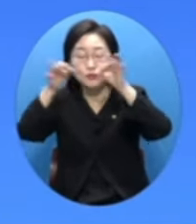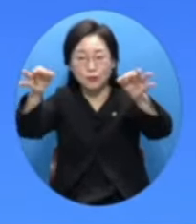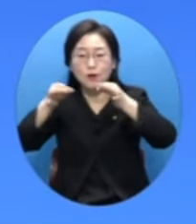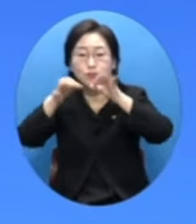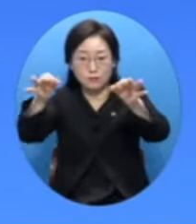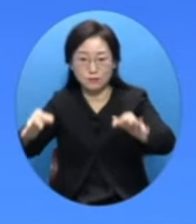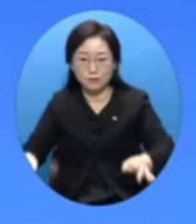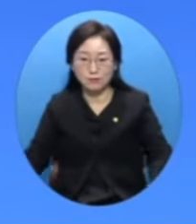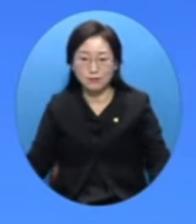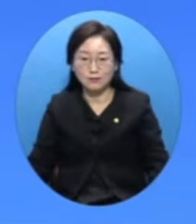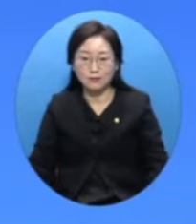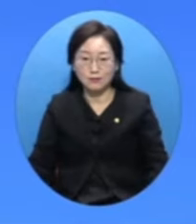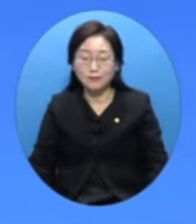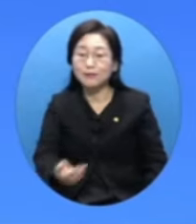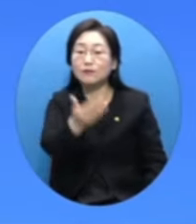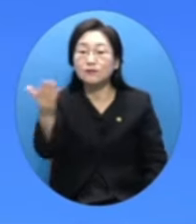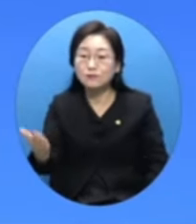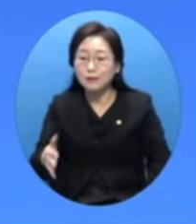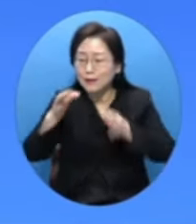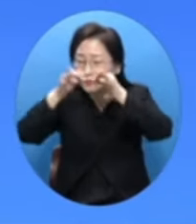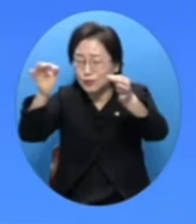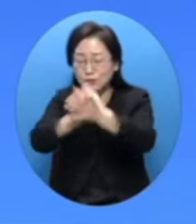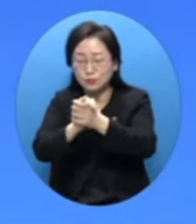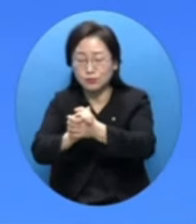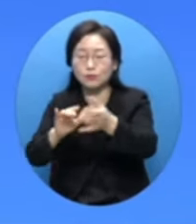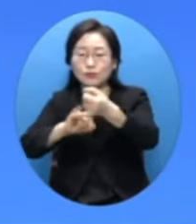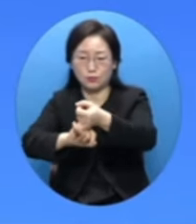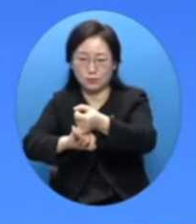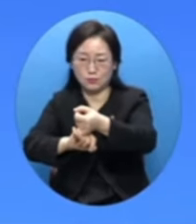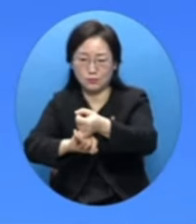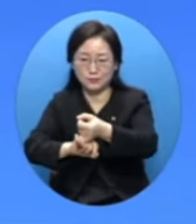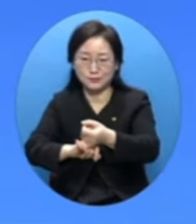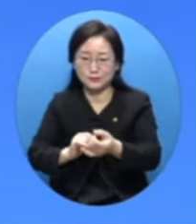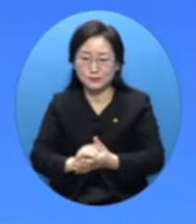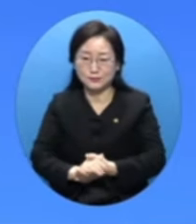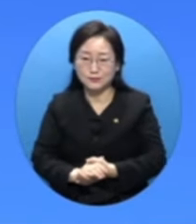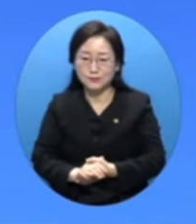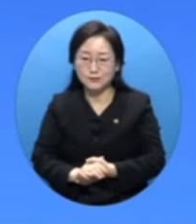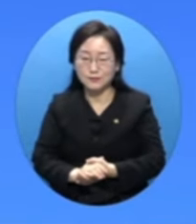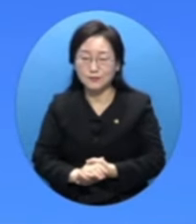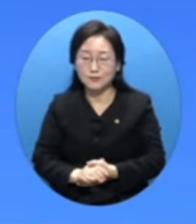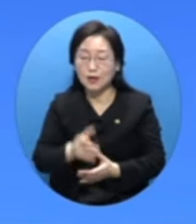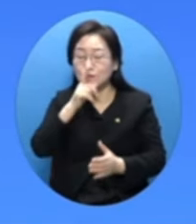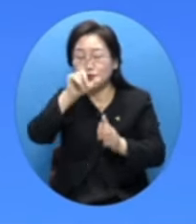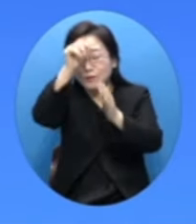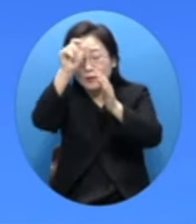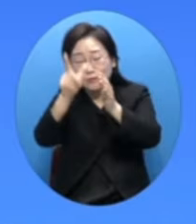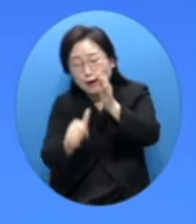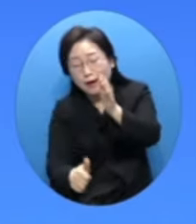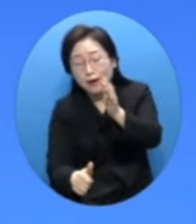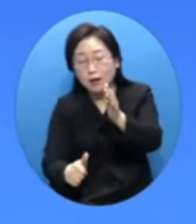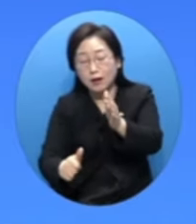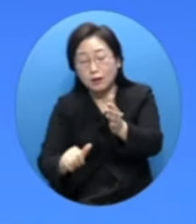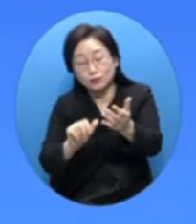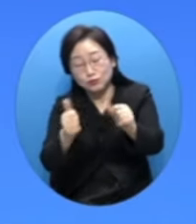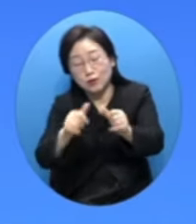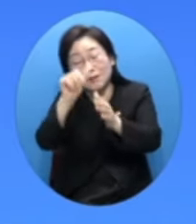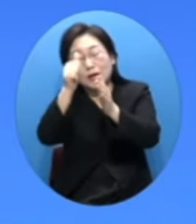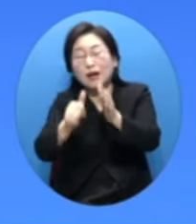부르짖으라. 여러분 부르짖어 기도해야 되는 것입니다. 물에 빠져 죽어가는 사람이